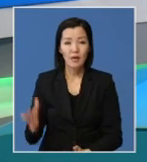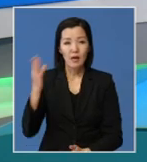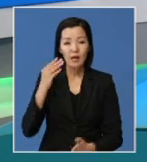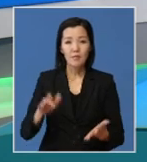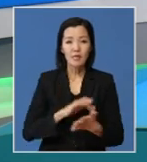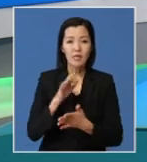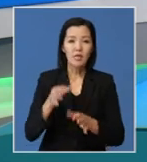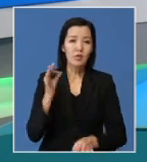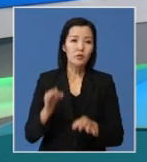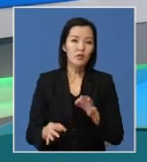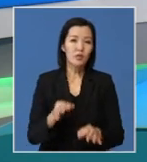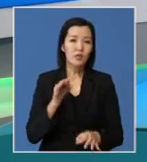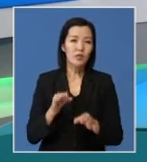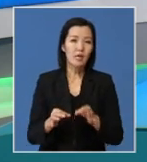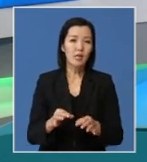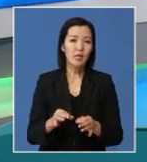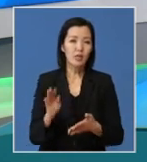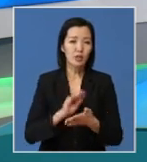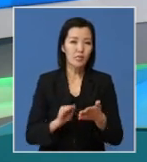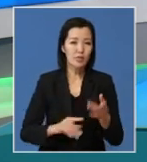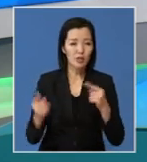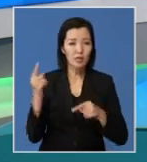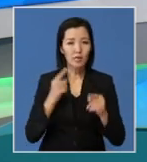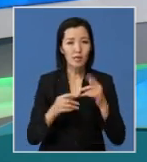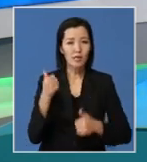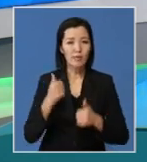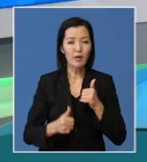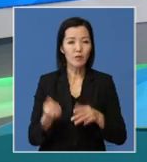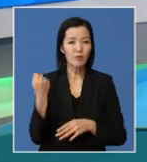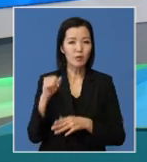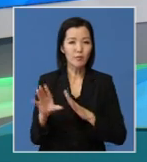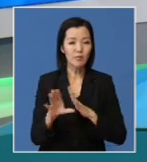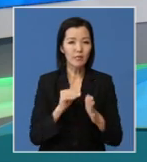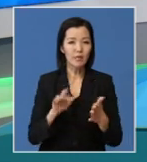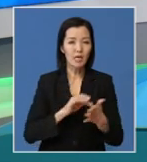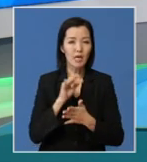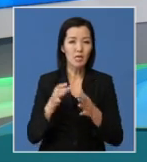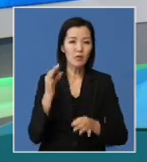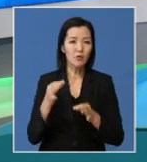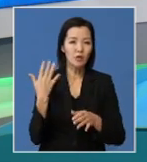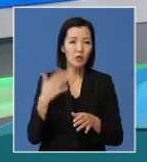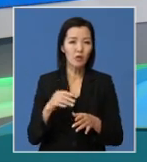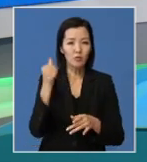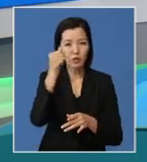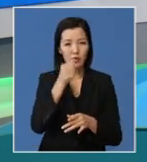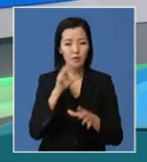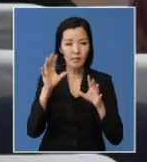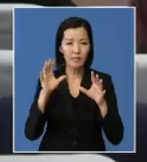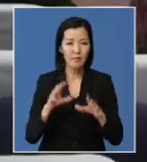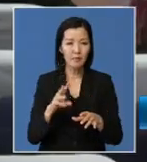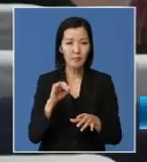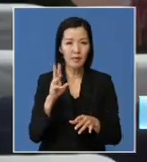Алматы қалалық сотында детектив жанрында жазылған шығармаларға арналған байқаудың да жеңімпаздары анықталды. Қалалық соттың 50 жылдығы мен Заң